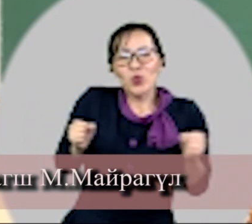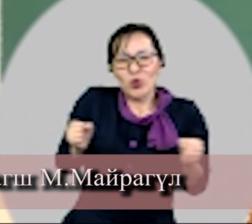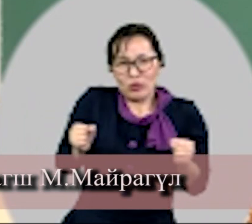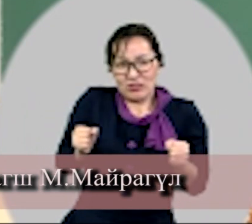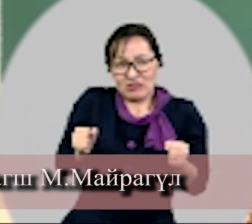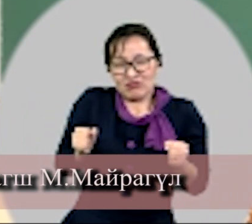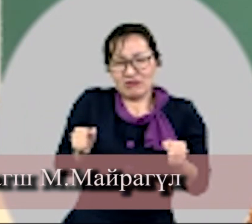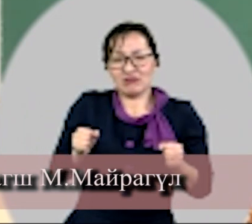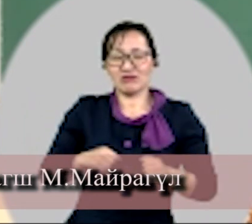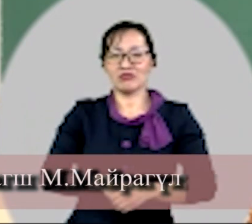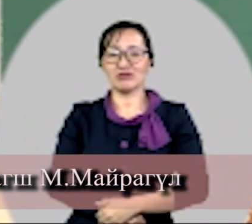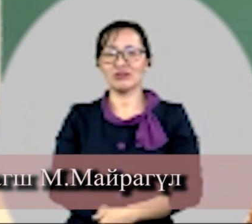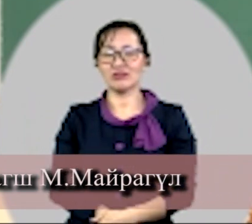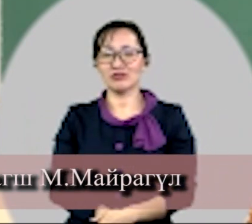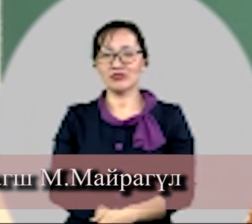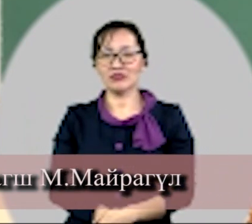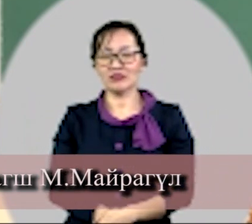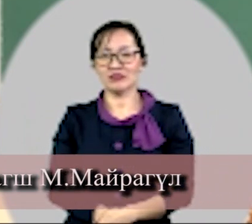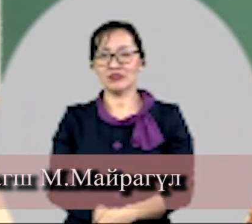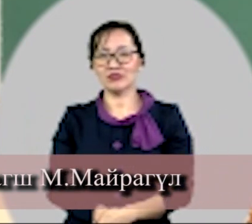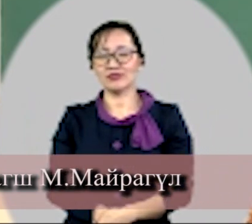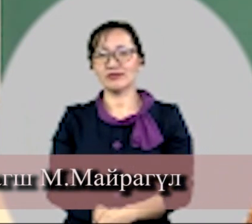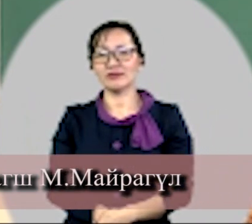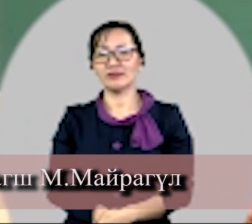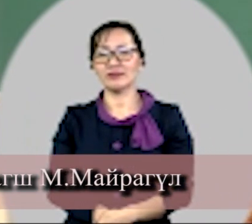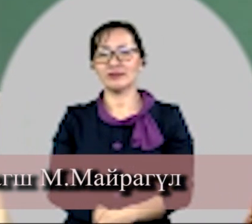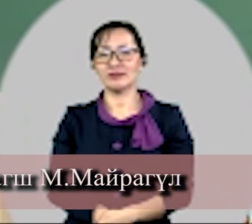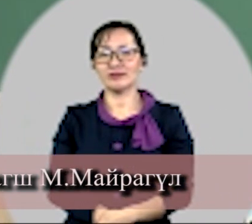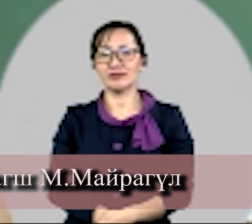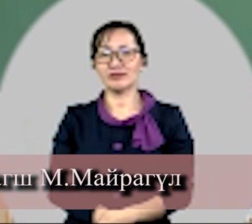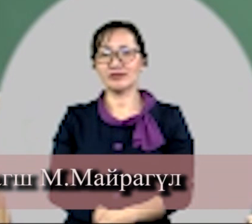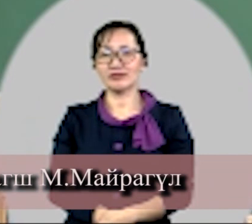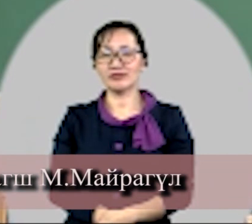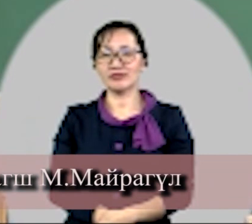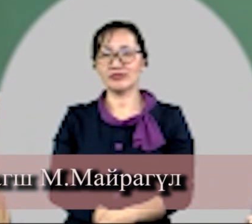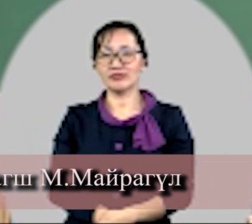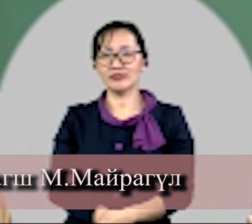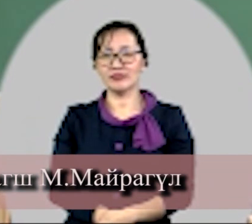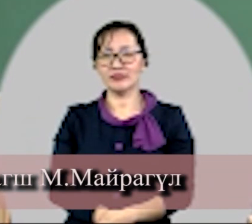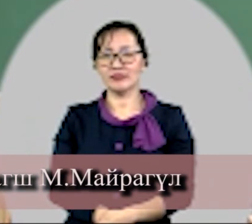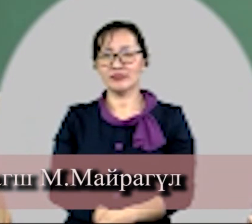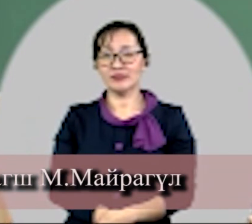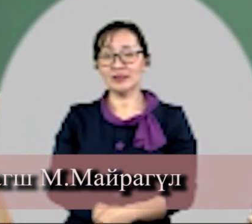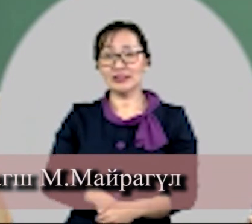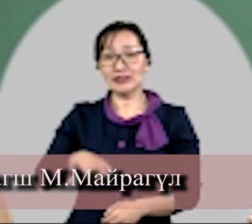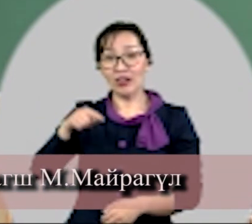өрлегенде жылулығын өлшейді. Ал термометрдің 0 көрсеткішінен төменге қарай